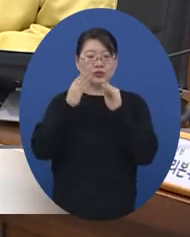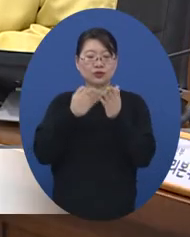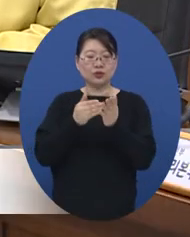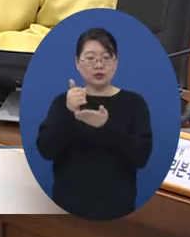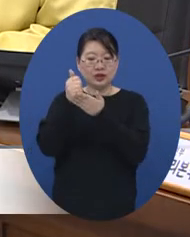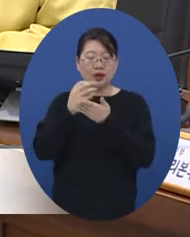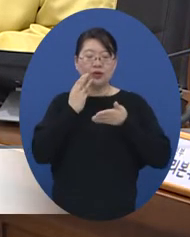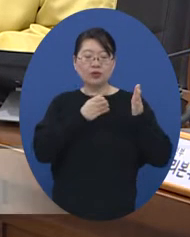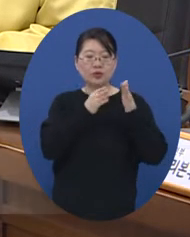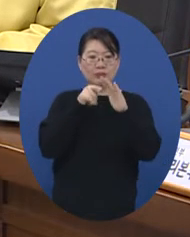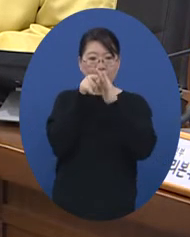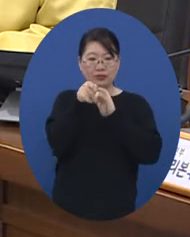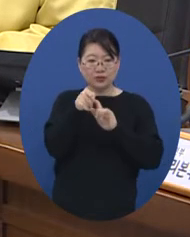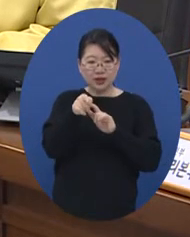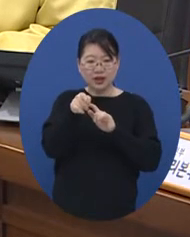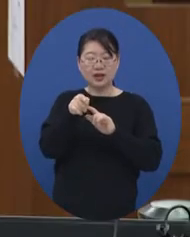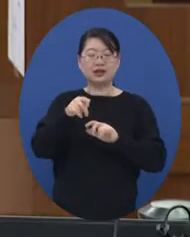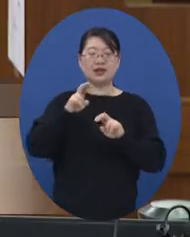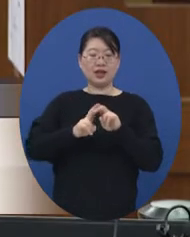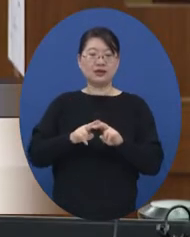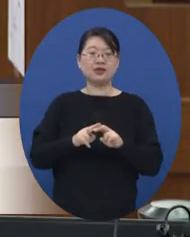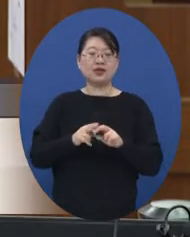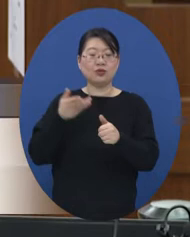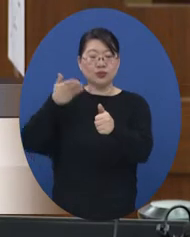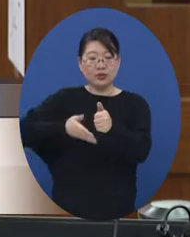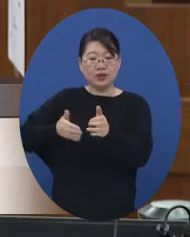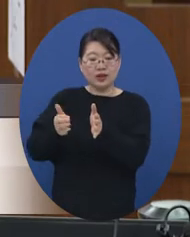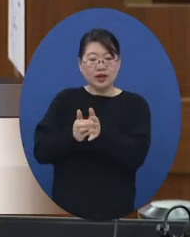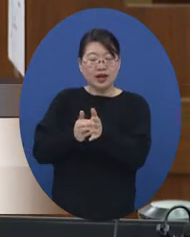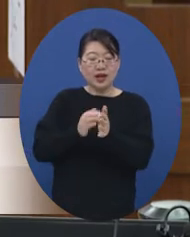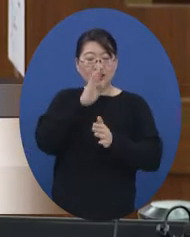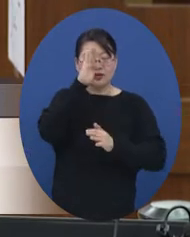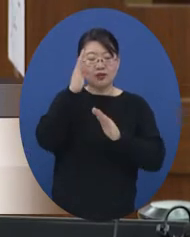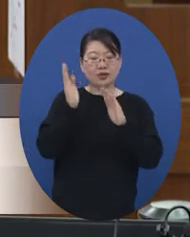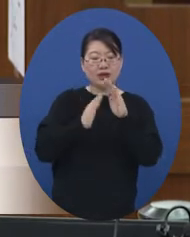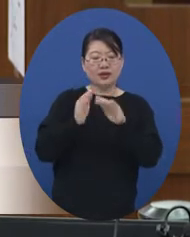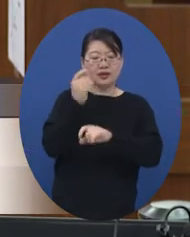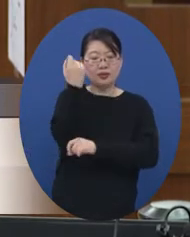대응 상황을 점검한 자리에서입니다. 질문에 발표 내용을 보면